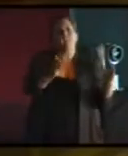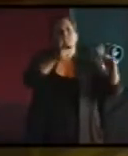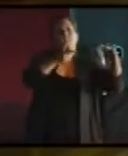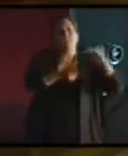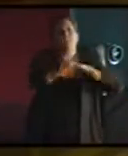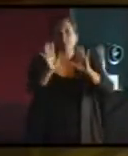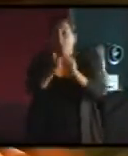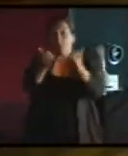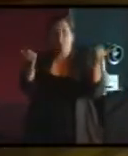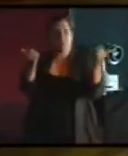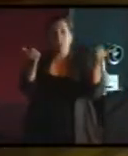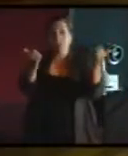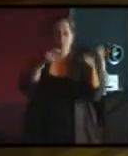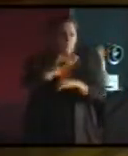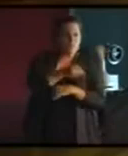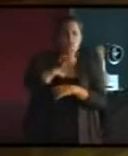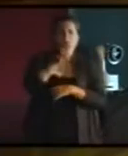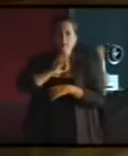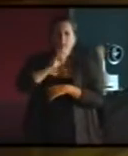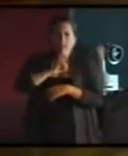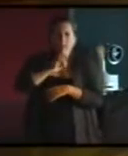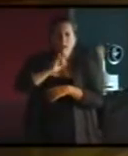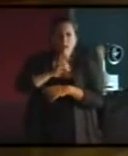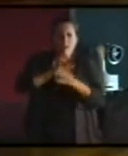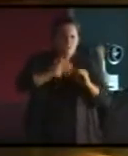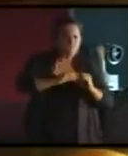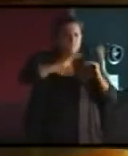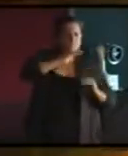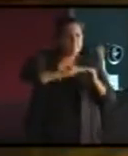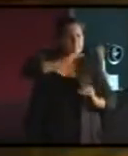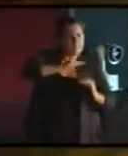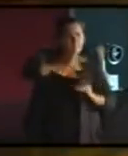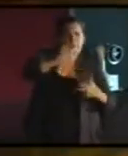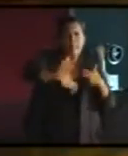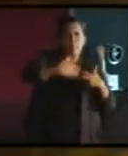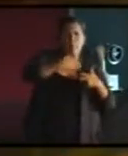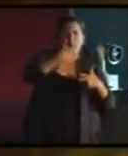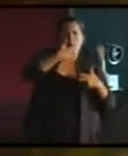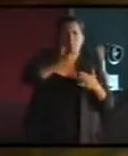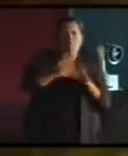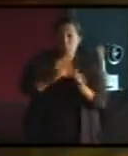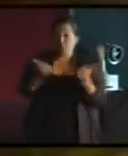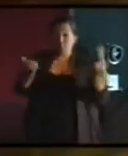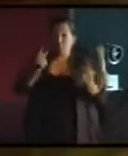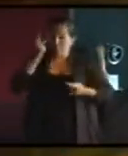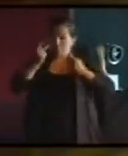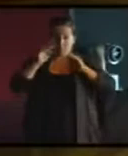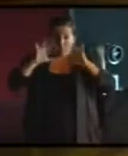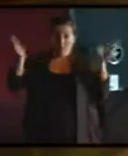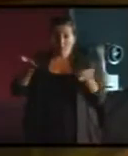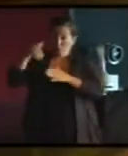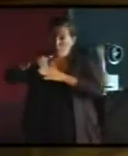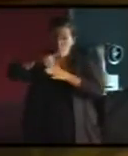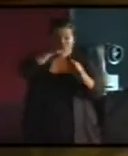opposé. Structure métallique ou 7 mètres de béton, c'est exactement, si on parle de l'objet, son opposé. Mais si on parle